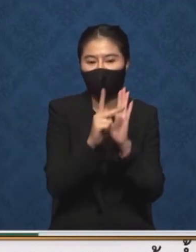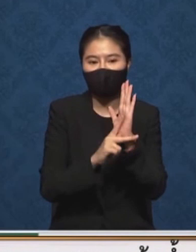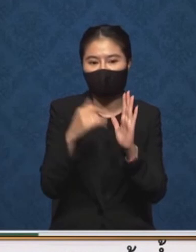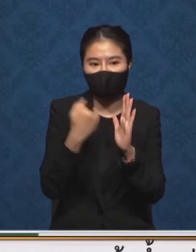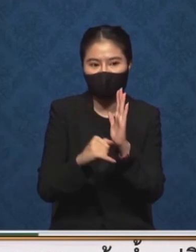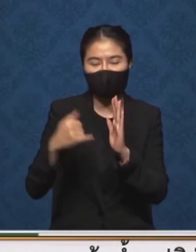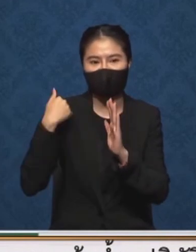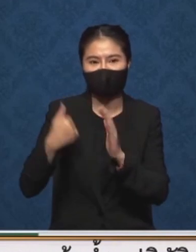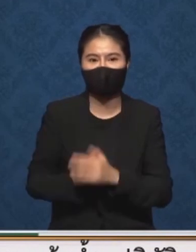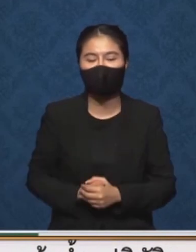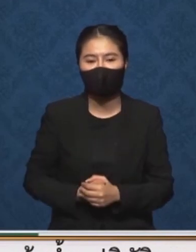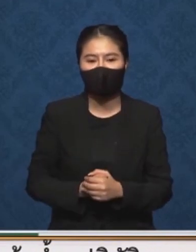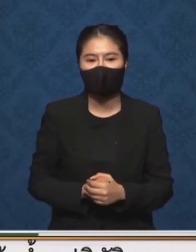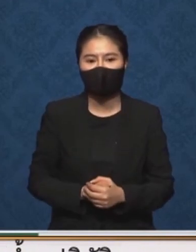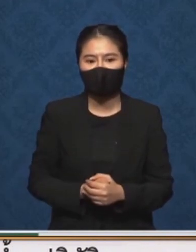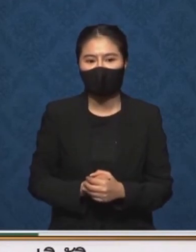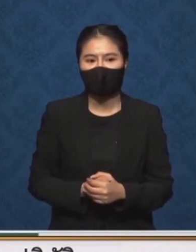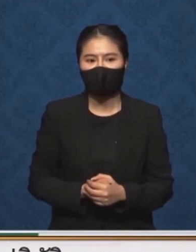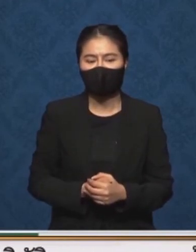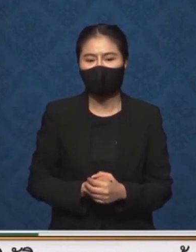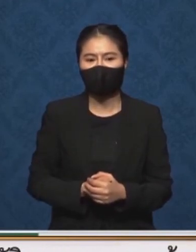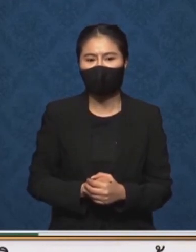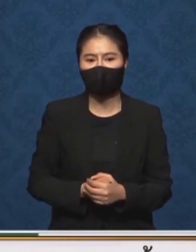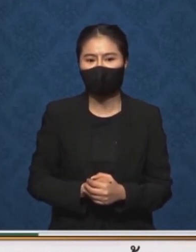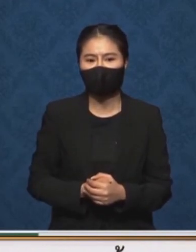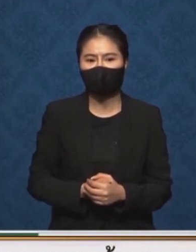ายเองหอเปตวอย่ประชาชนได้ที่ไหนทำไมไมน่าออก